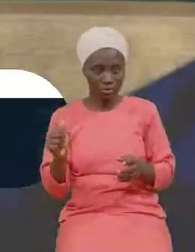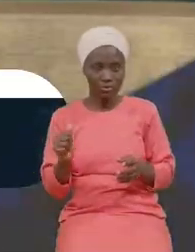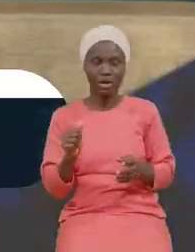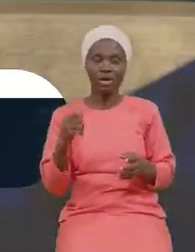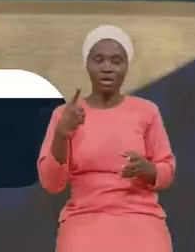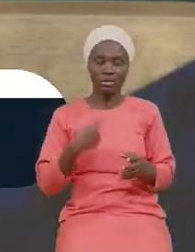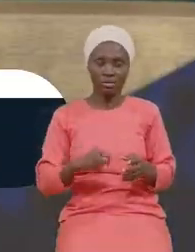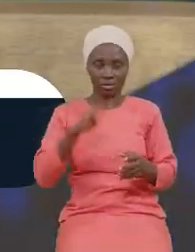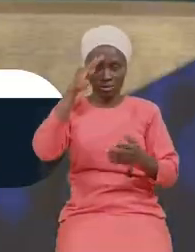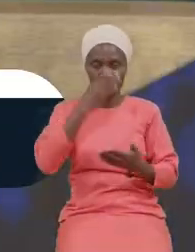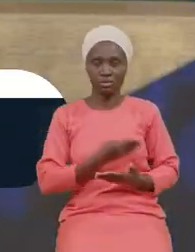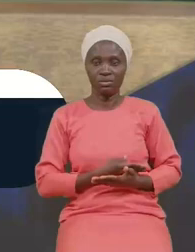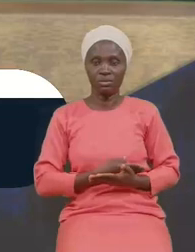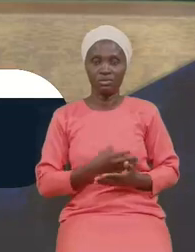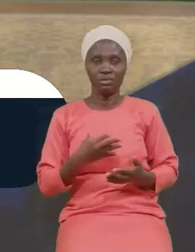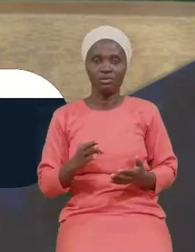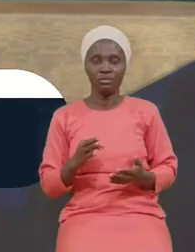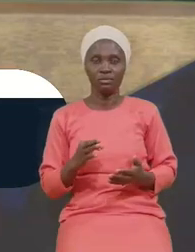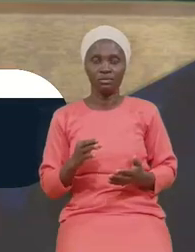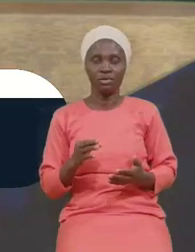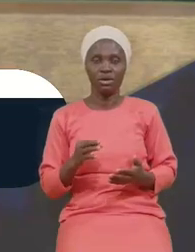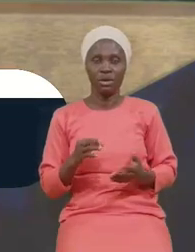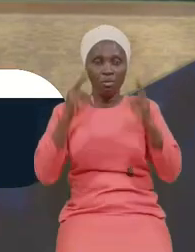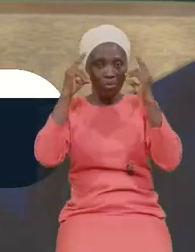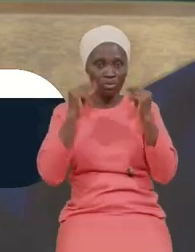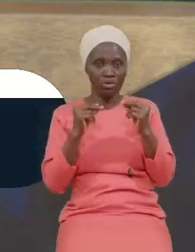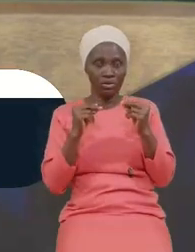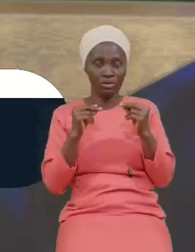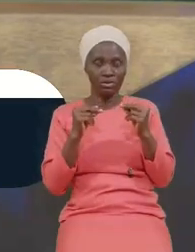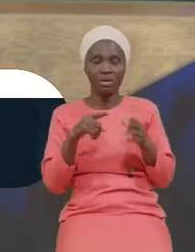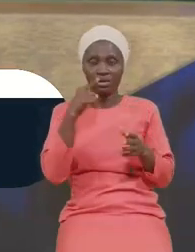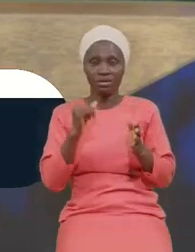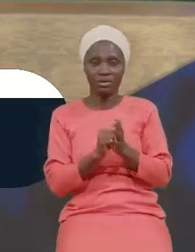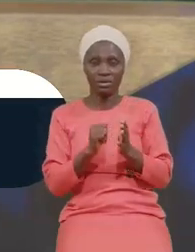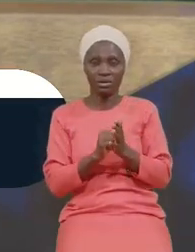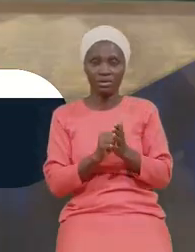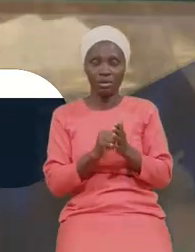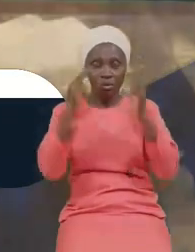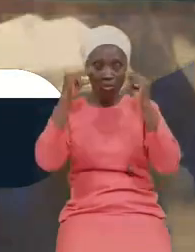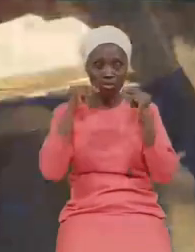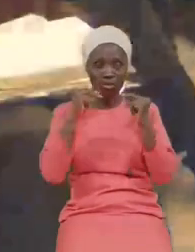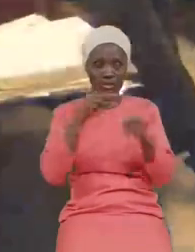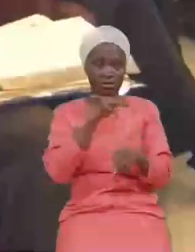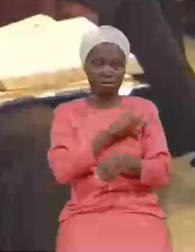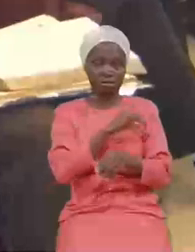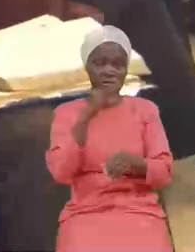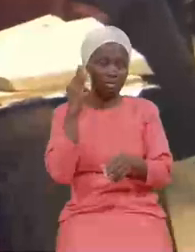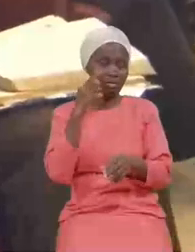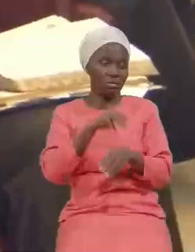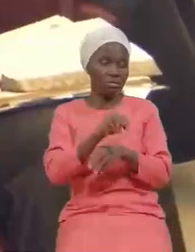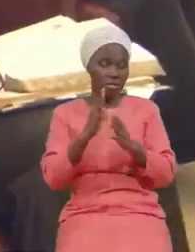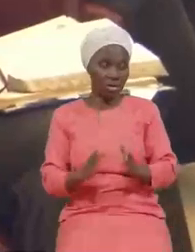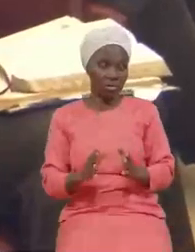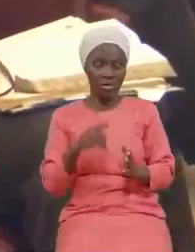l'éternel dit à Josué fils de nous serviteurs de Moïse verset 2